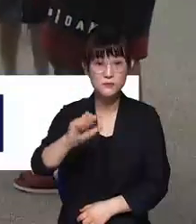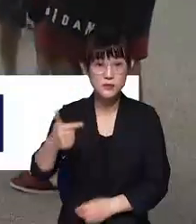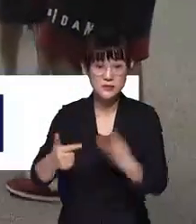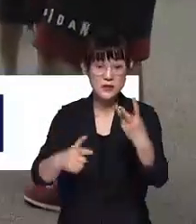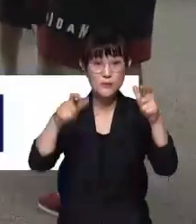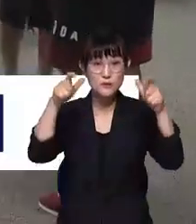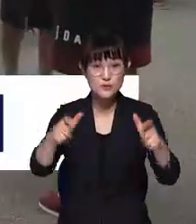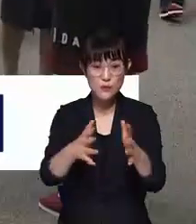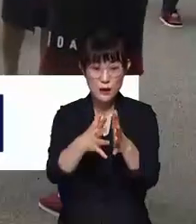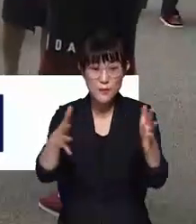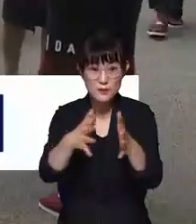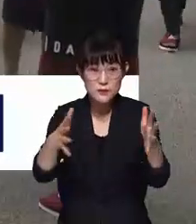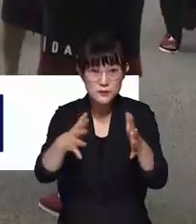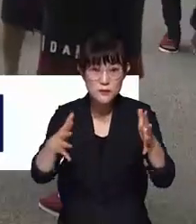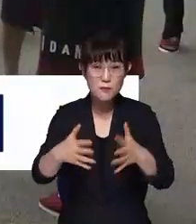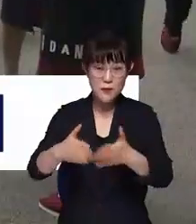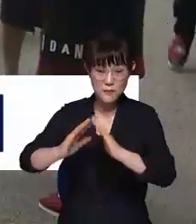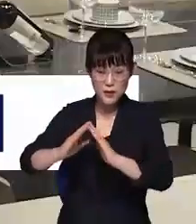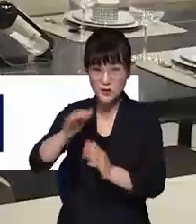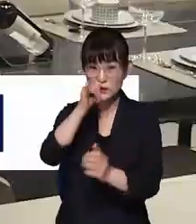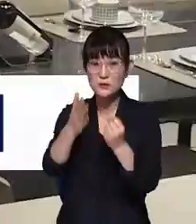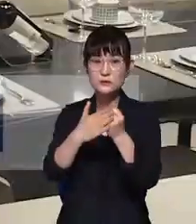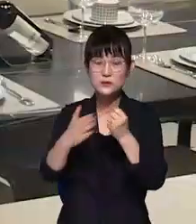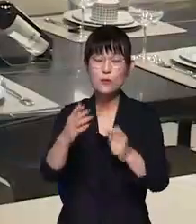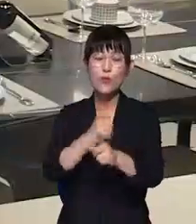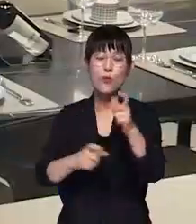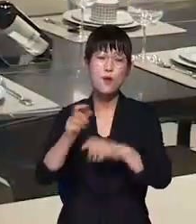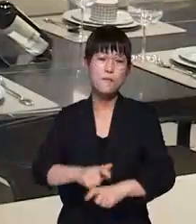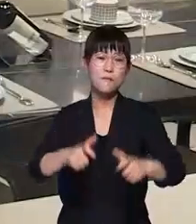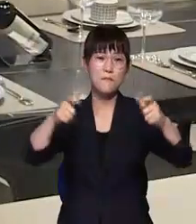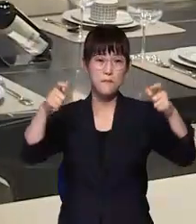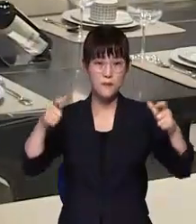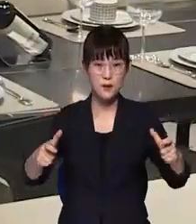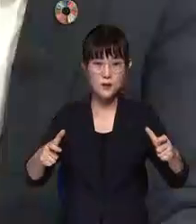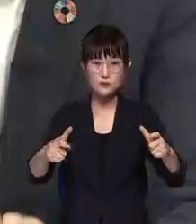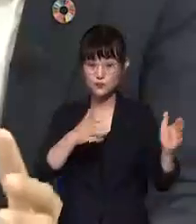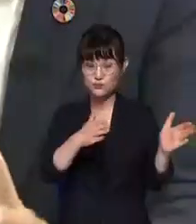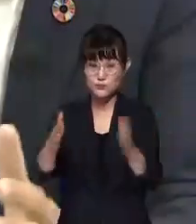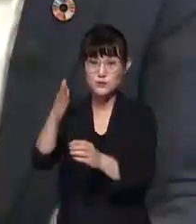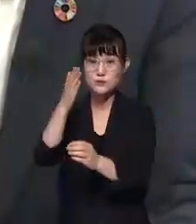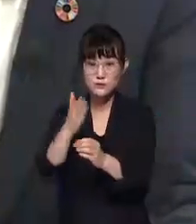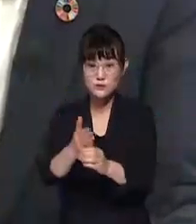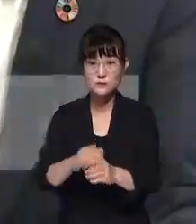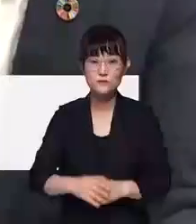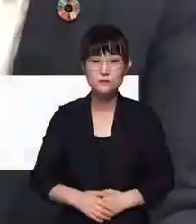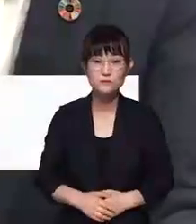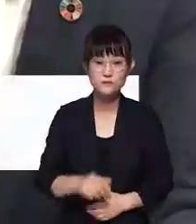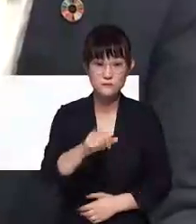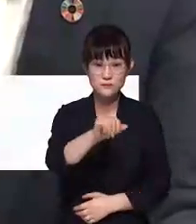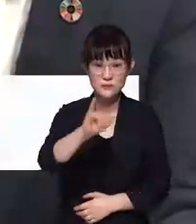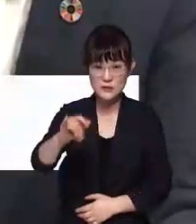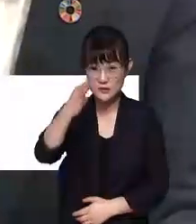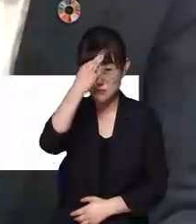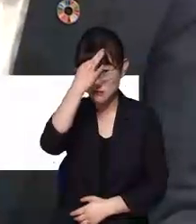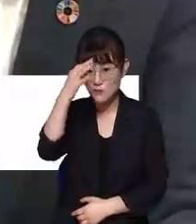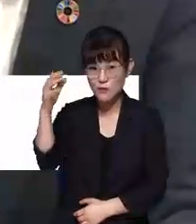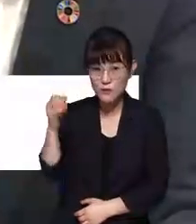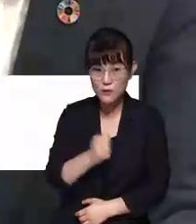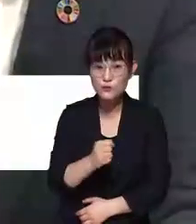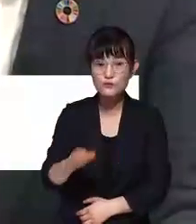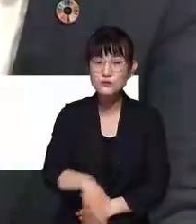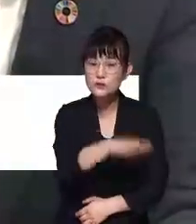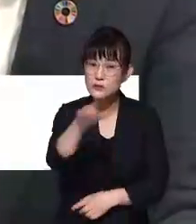분양까지 선전하면서 외연확장을 준비 하고 있습니다이 기술을 가지고 우리의 삶을 좀 더